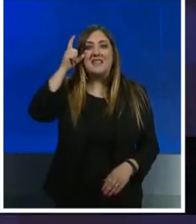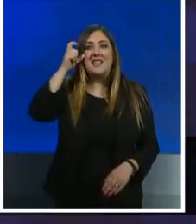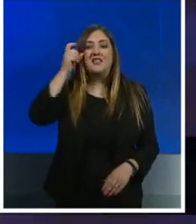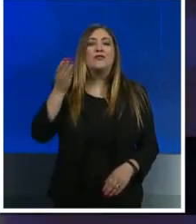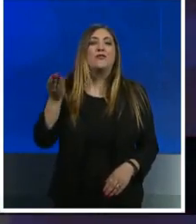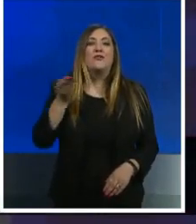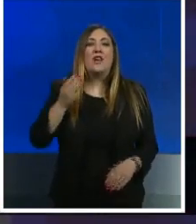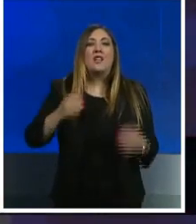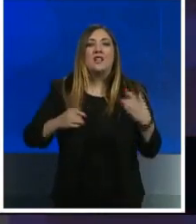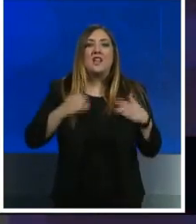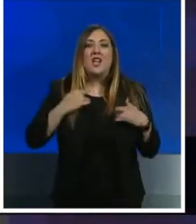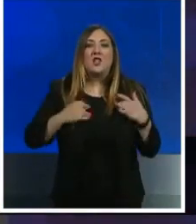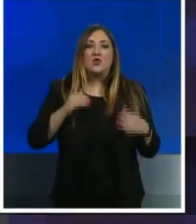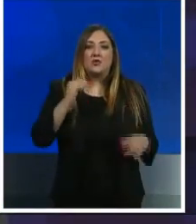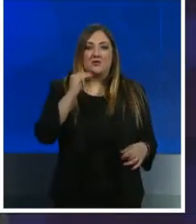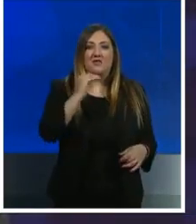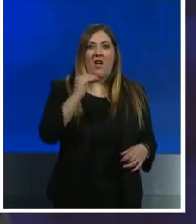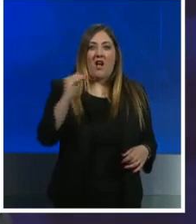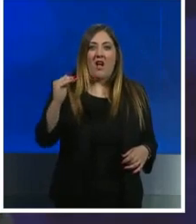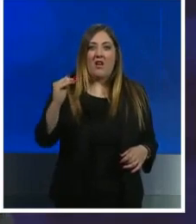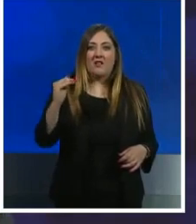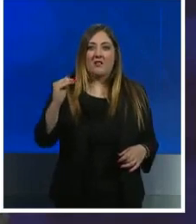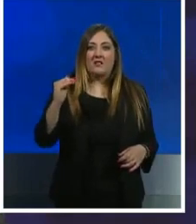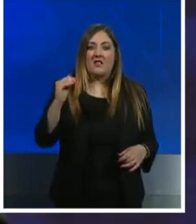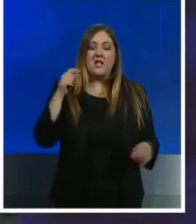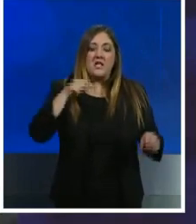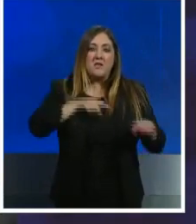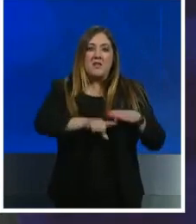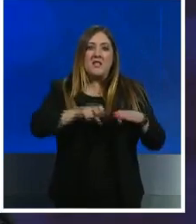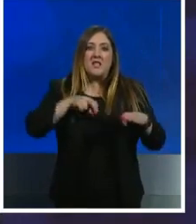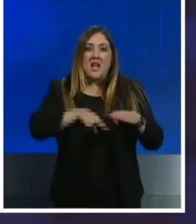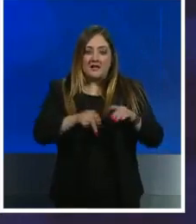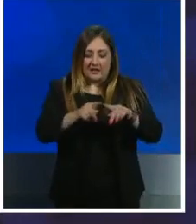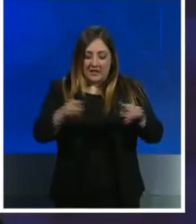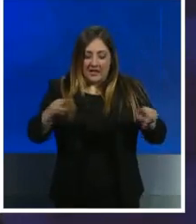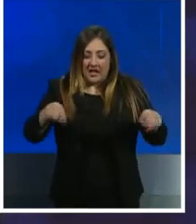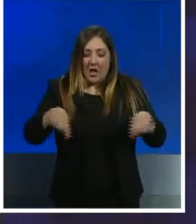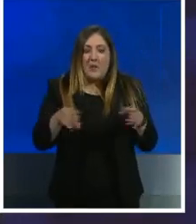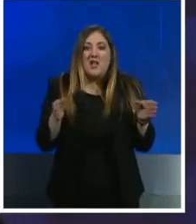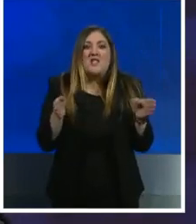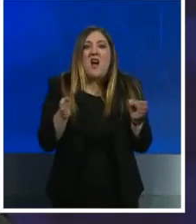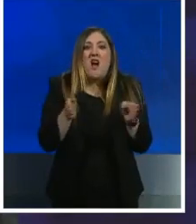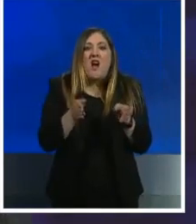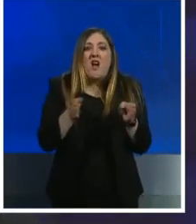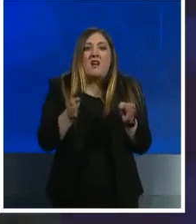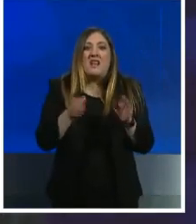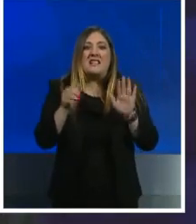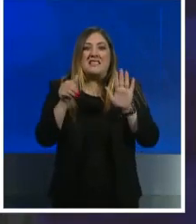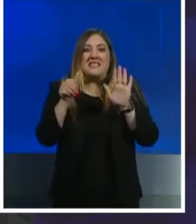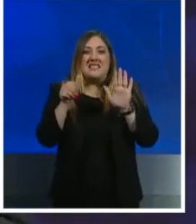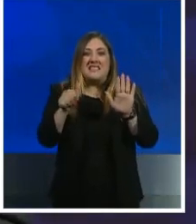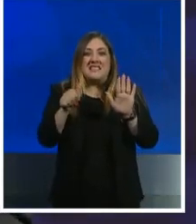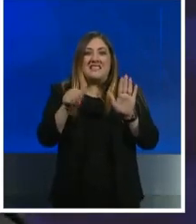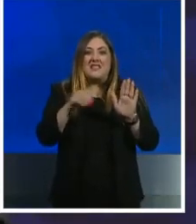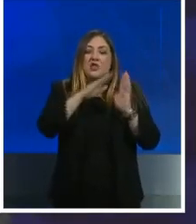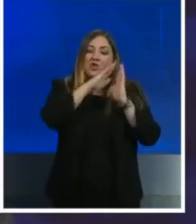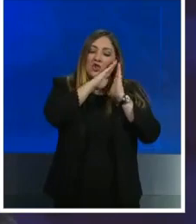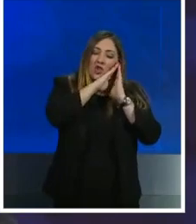jgħixu numru ta' immigranti. Kma marżar, b'sitt sodod tlieta fuq